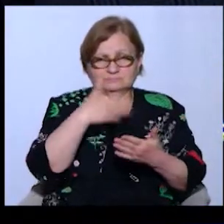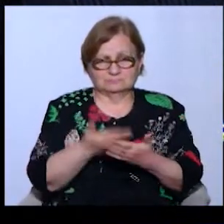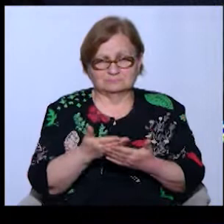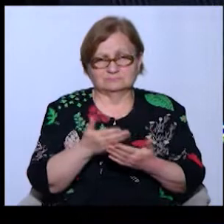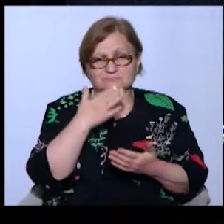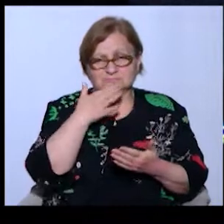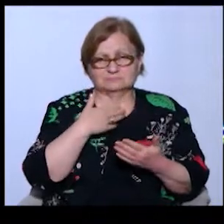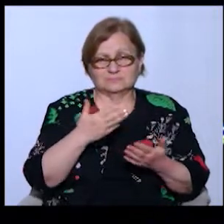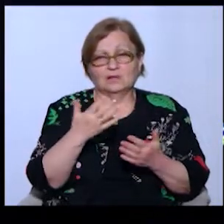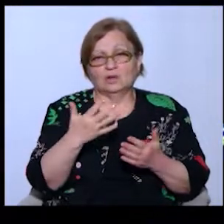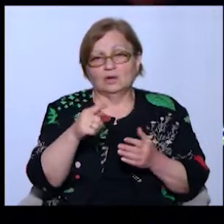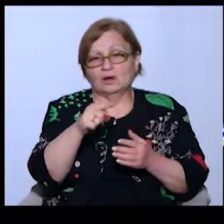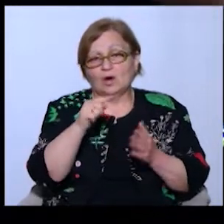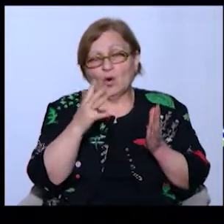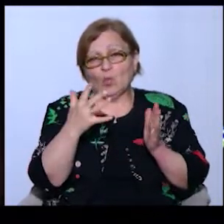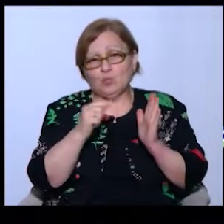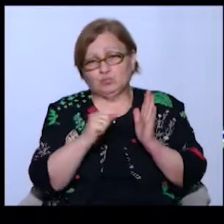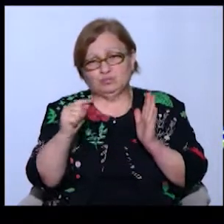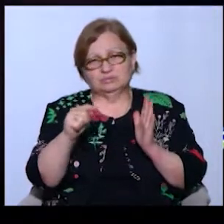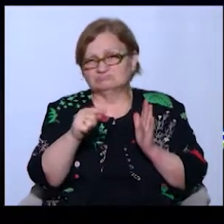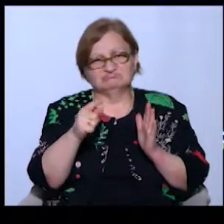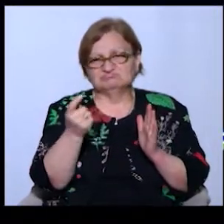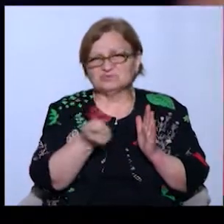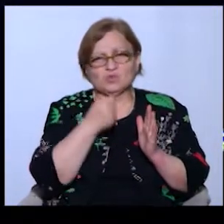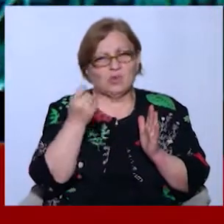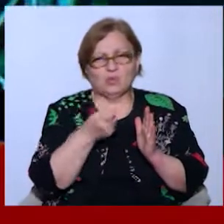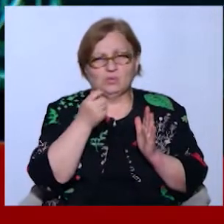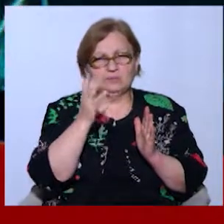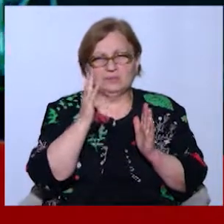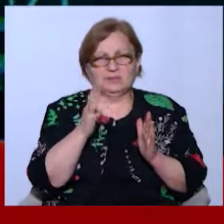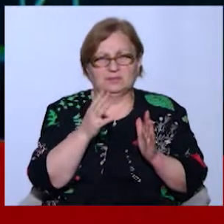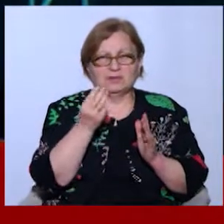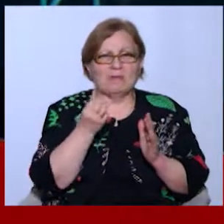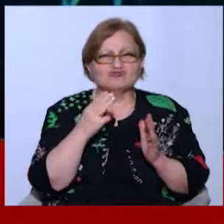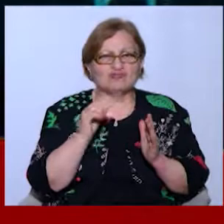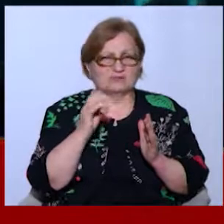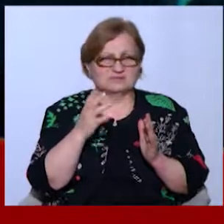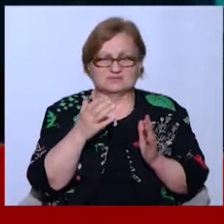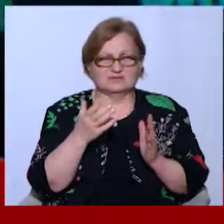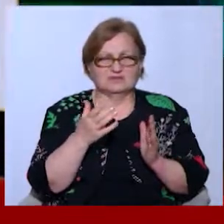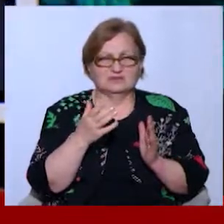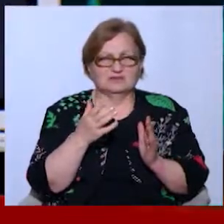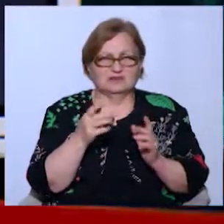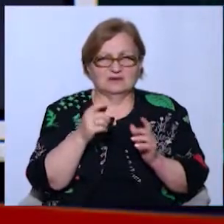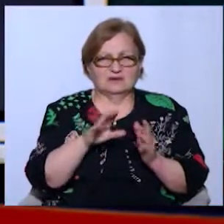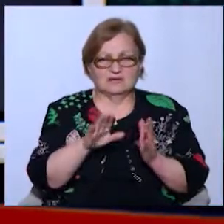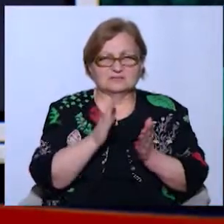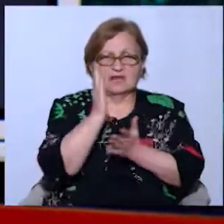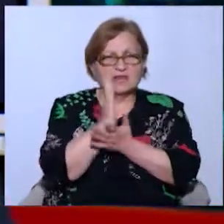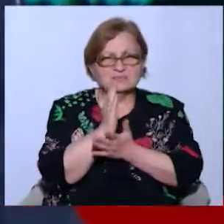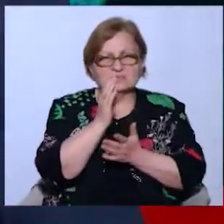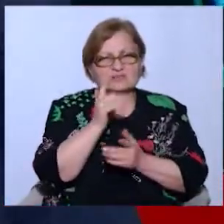5-იანი, 5-იანი სამოსვლის შანსი იქნება ძალიან მცირე, იმდენ წარმოუდგენელია სპიჩკის უბრალოდ რაღაც 100 სანტის კოლოფი რომ დაეცეს აი